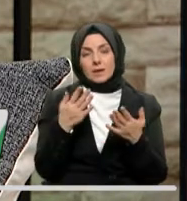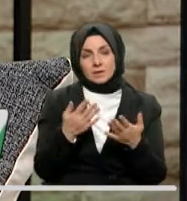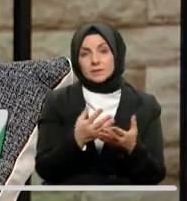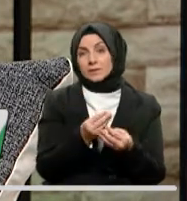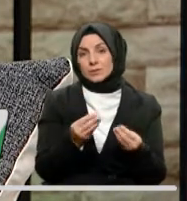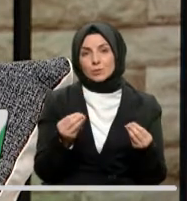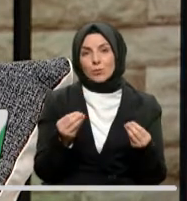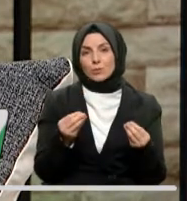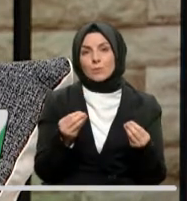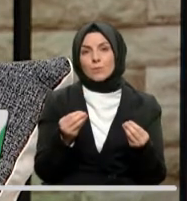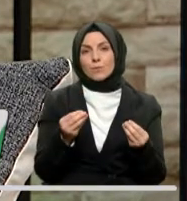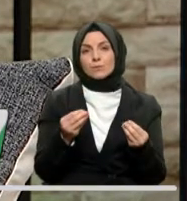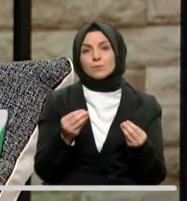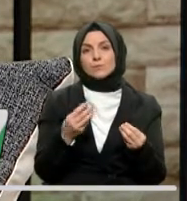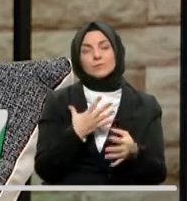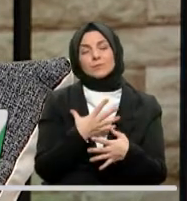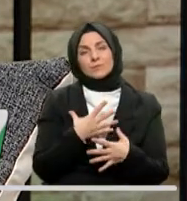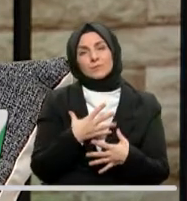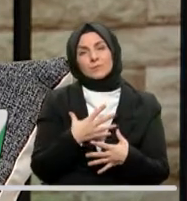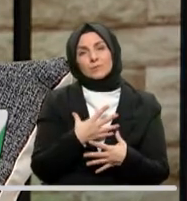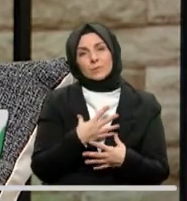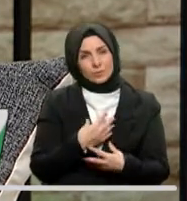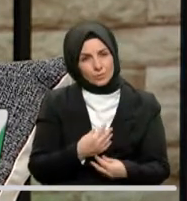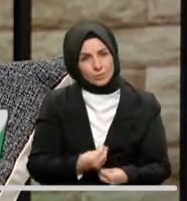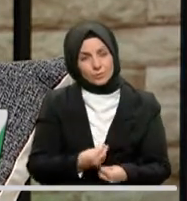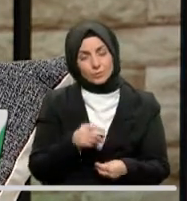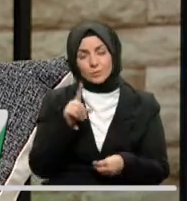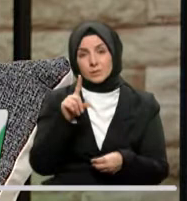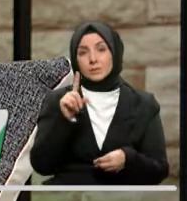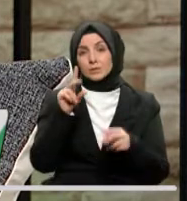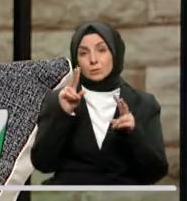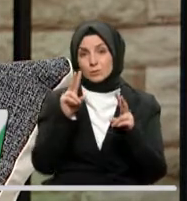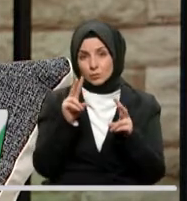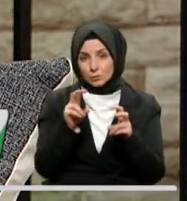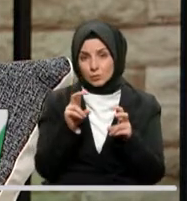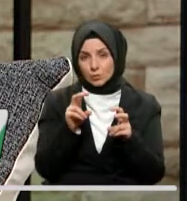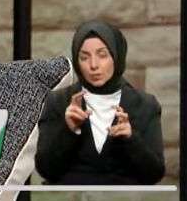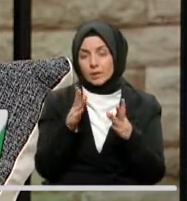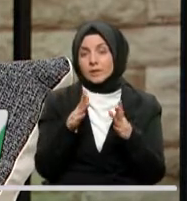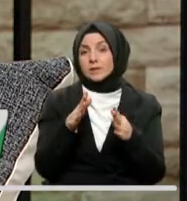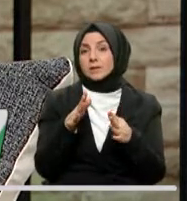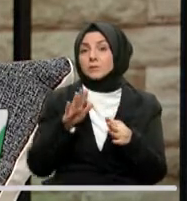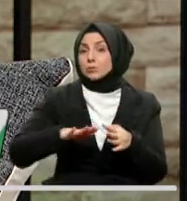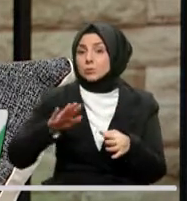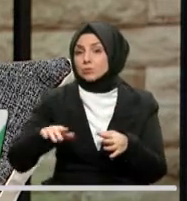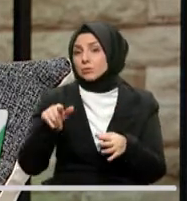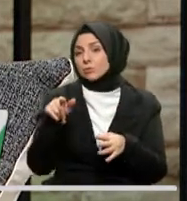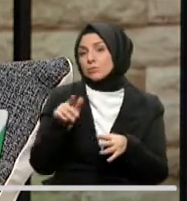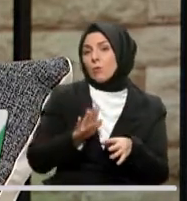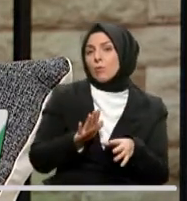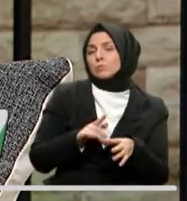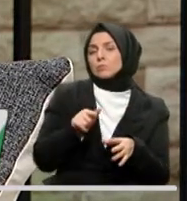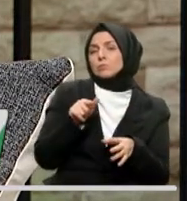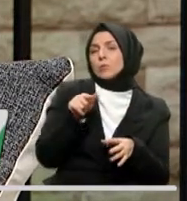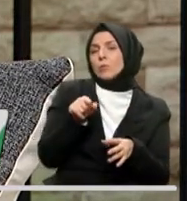çok üzücü de bir durum yani evladınızı da sevdiğini söylüyor ama bunu bile inanamıyoruz dört yaşındaki bir